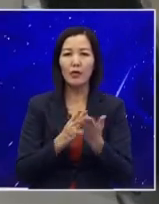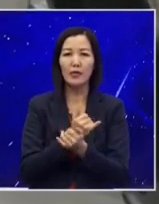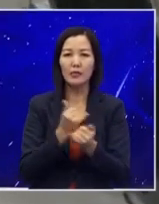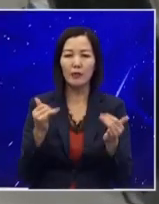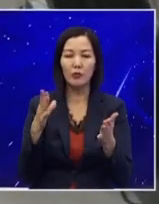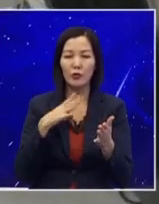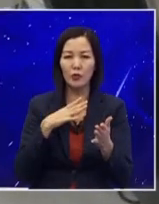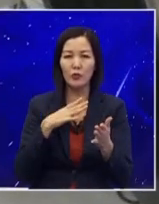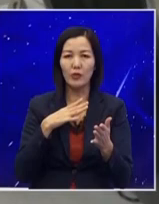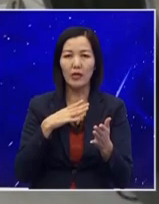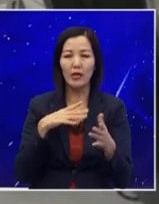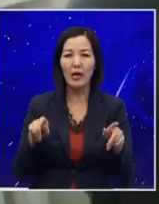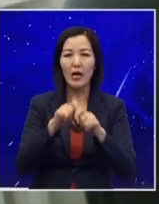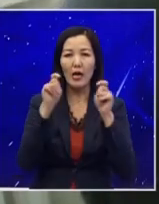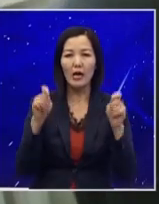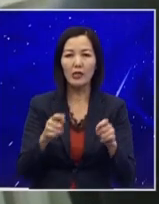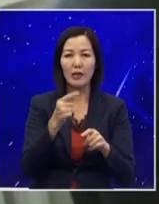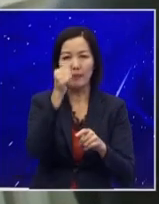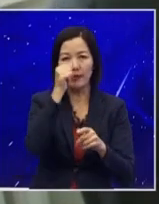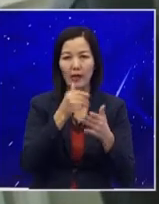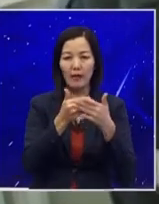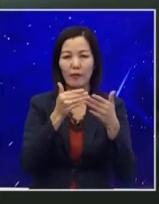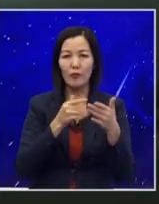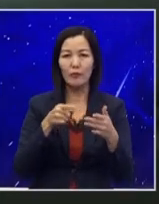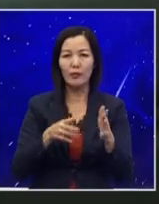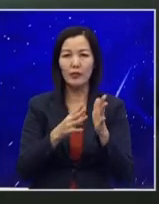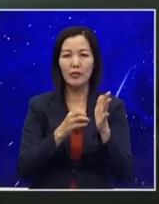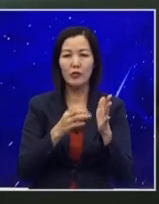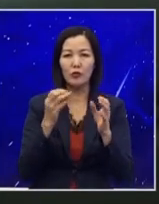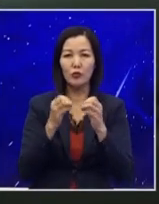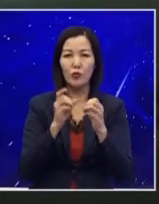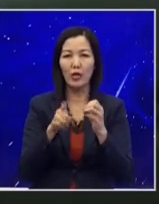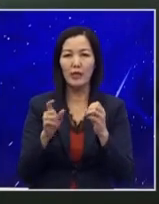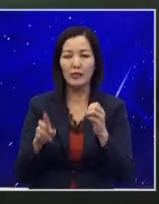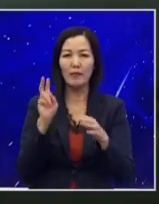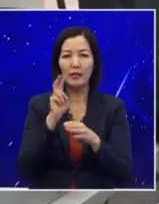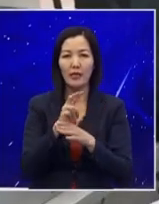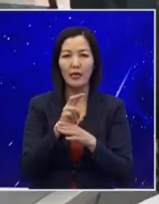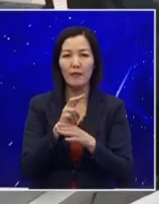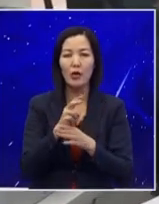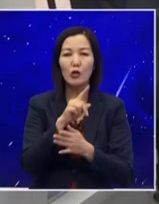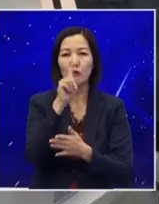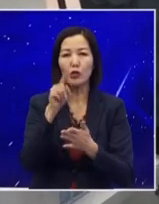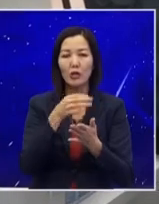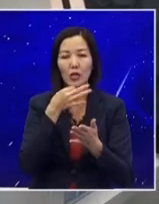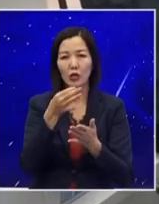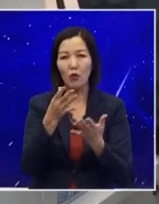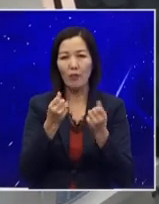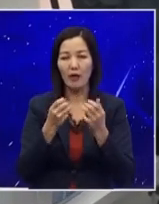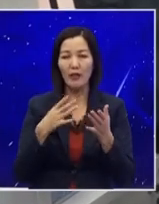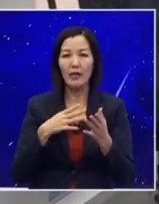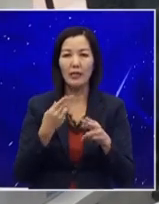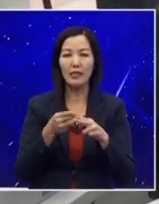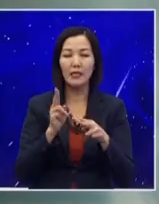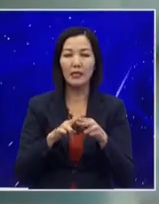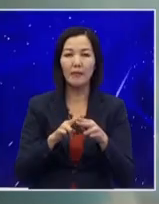қызмет көрсетеді. Ашылған айдан астам уақыттан бері 1810 азамат келіп, тиісті сауалдарына жауап алып қайтқан.